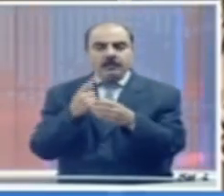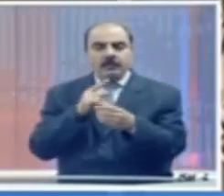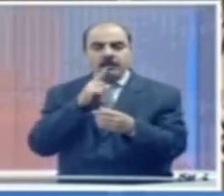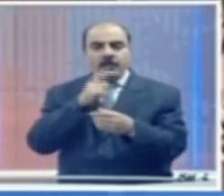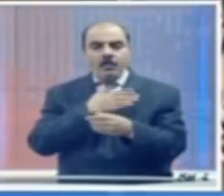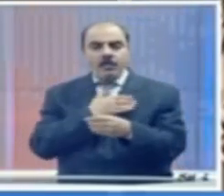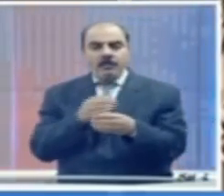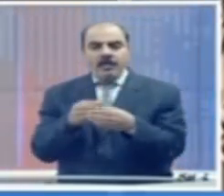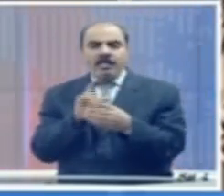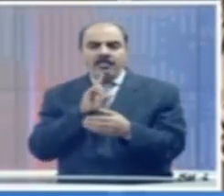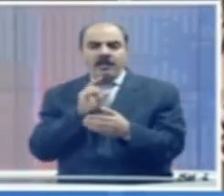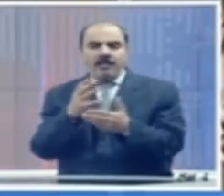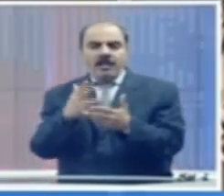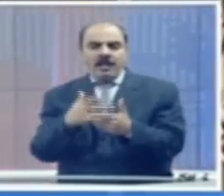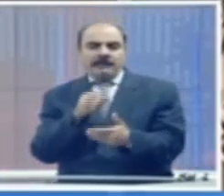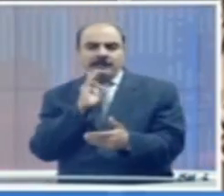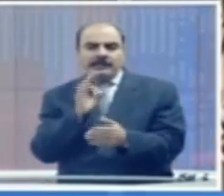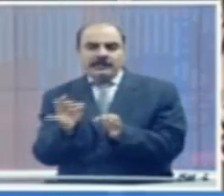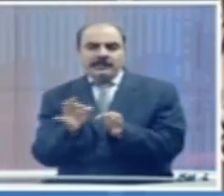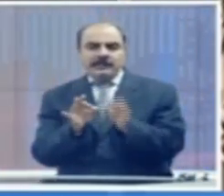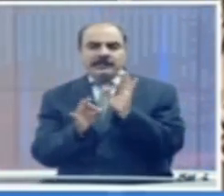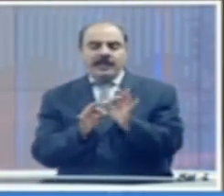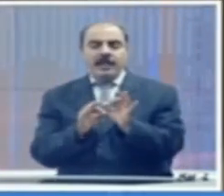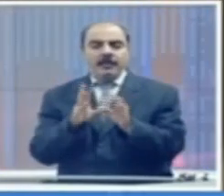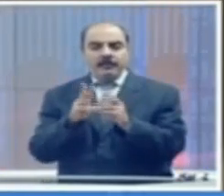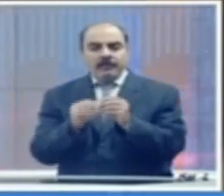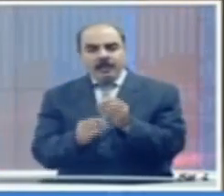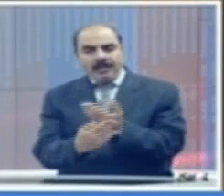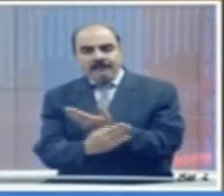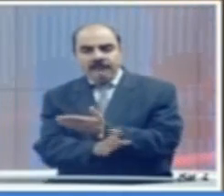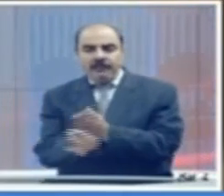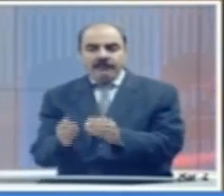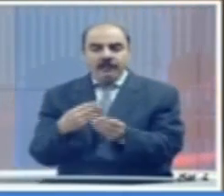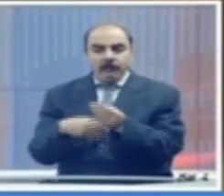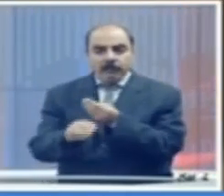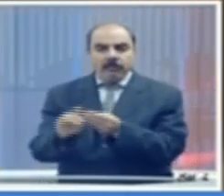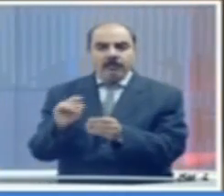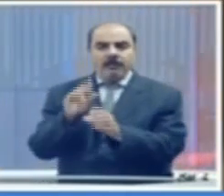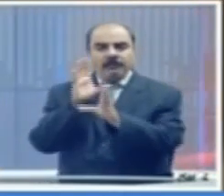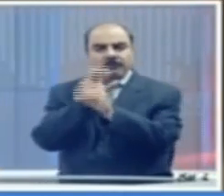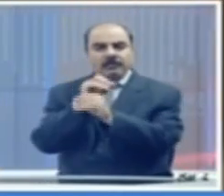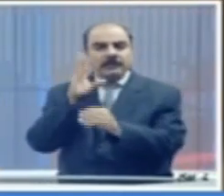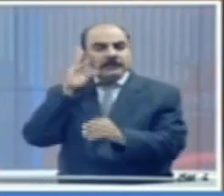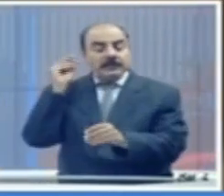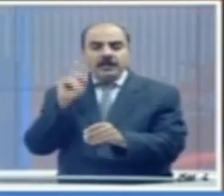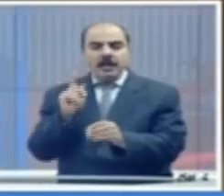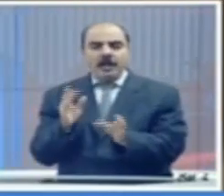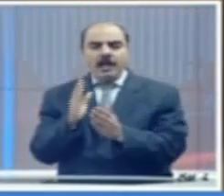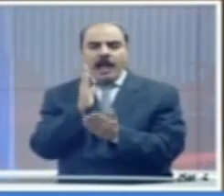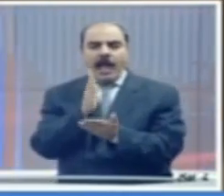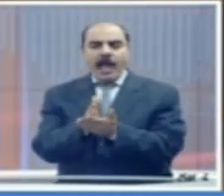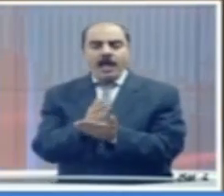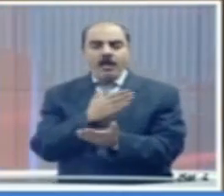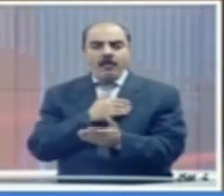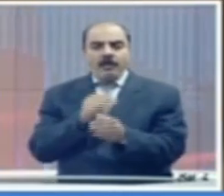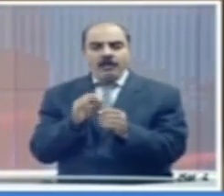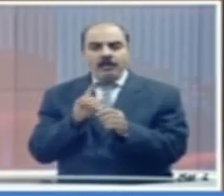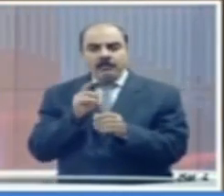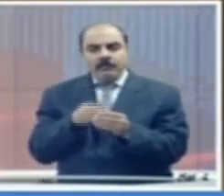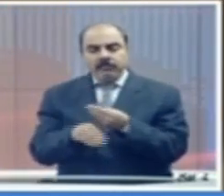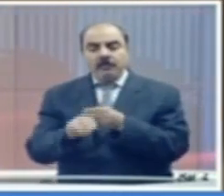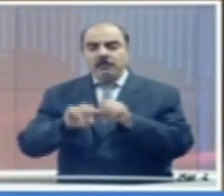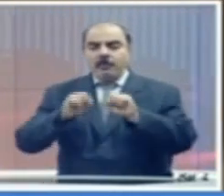الحوكمة وحصرا أكثر دقة للمجتمع الضريبي بما يساهم في تحصيل حق الدولة والحد من